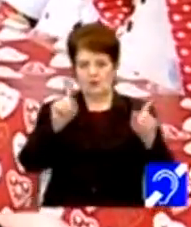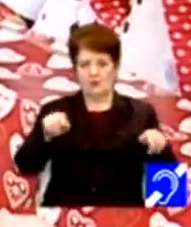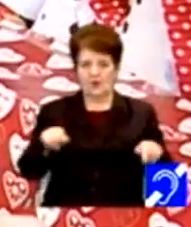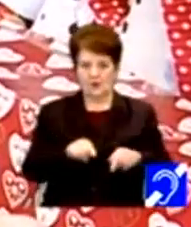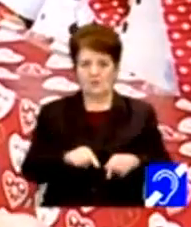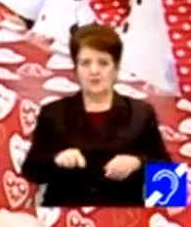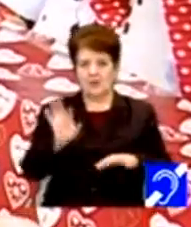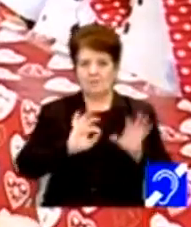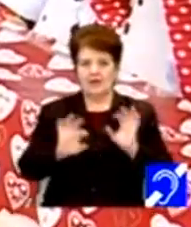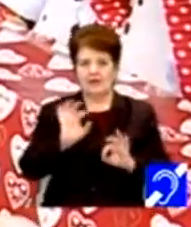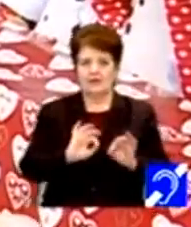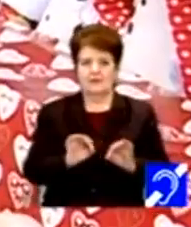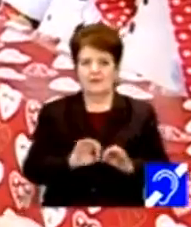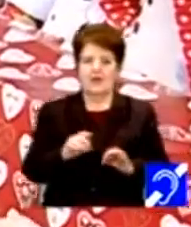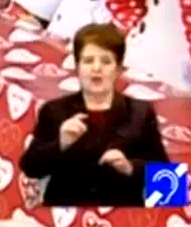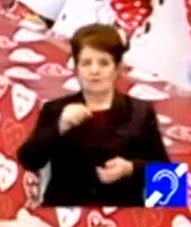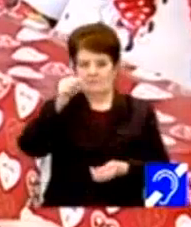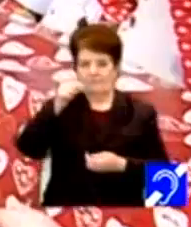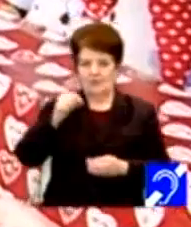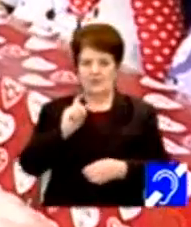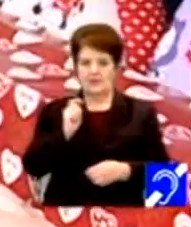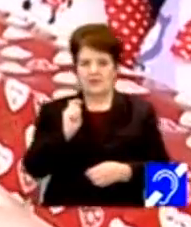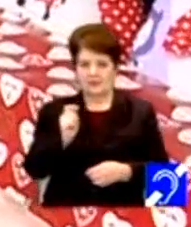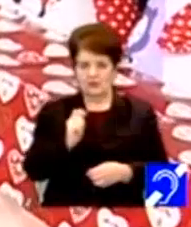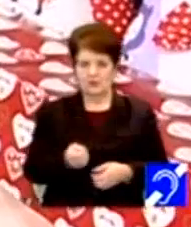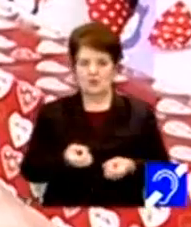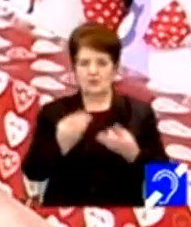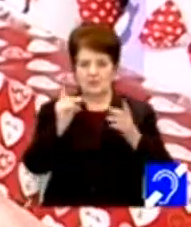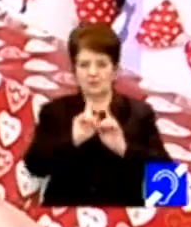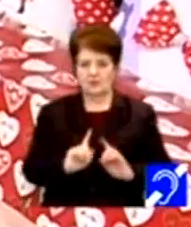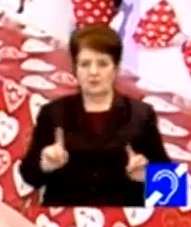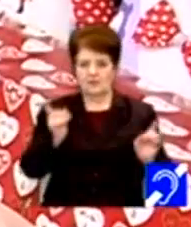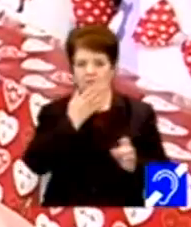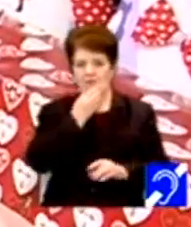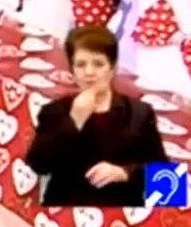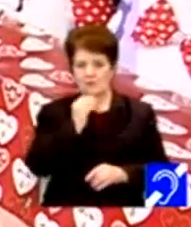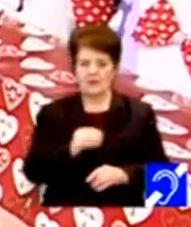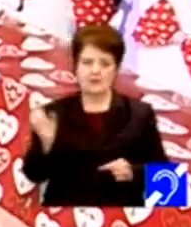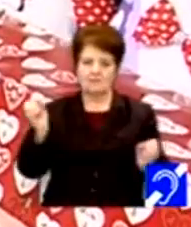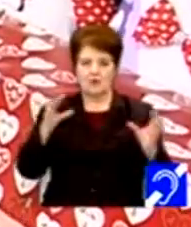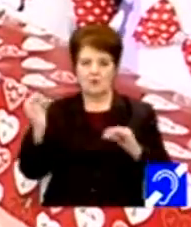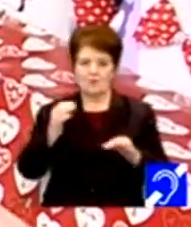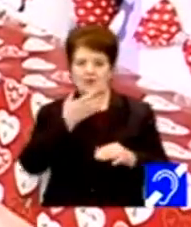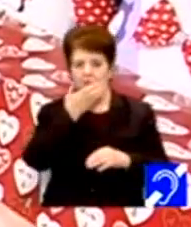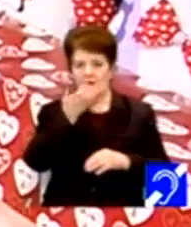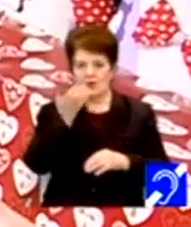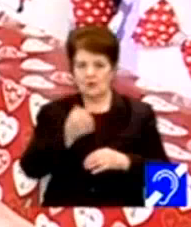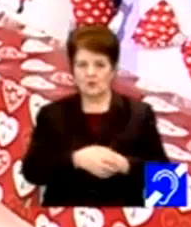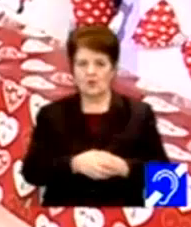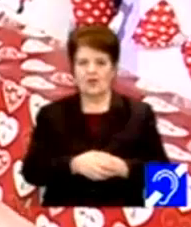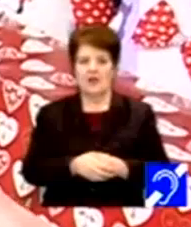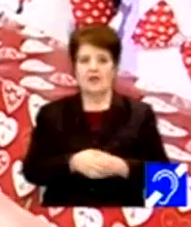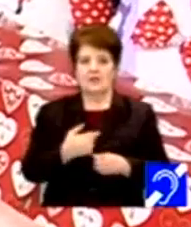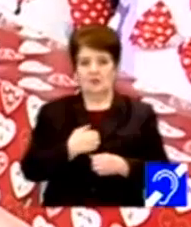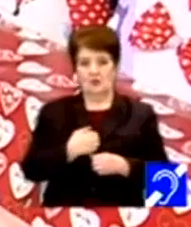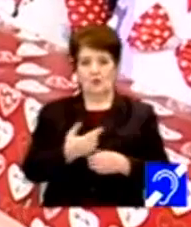decorativă cu spiritul Crăciunului, pentru că astăzi este o zi așa mai deosebită, mai frumoasă, mai cu lumină, mai cu căldură. Fetița mea a insistat să avem